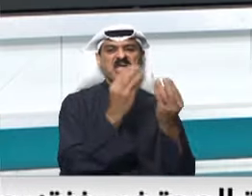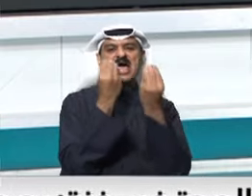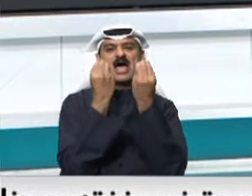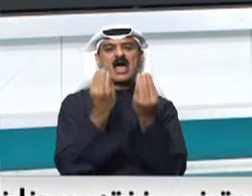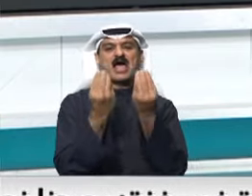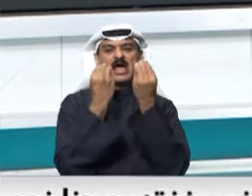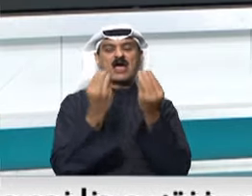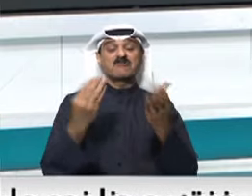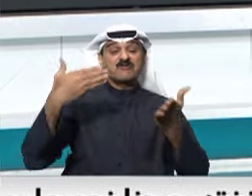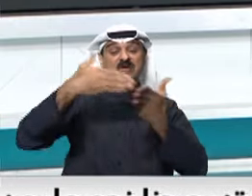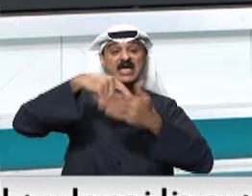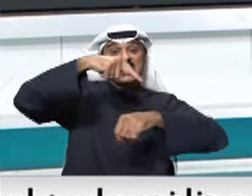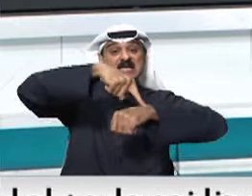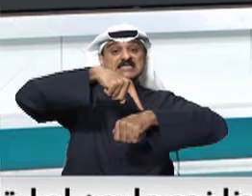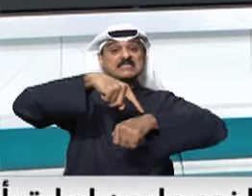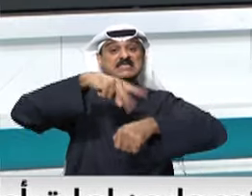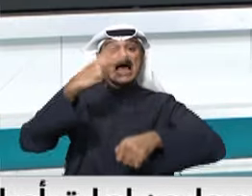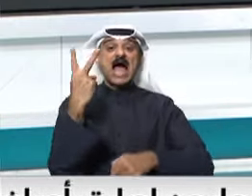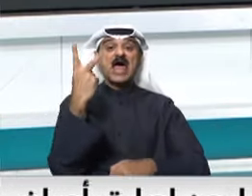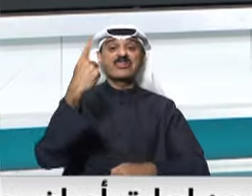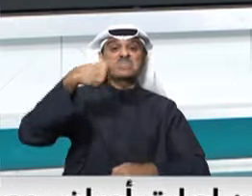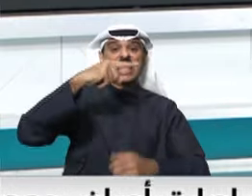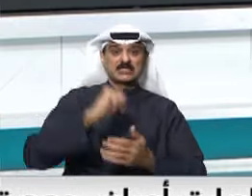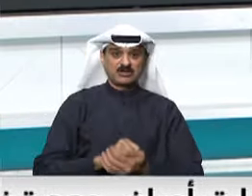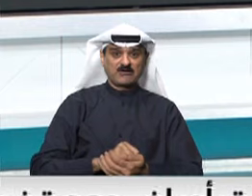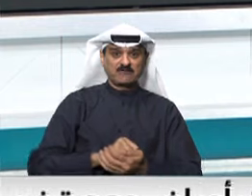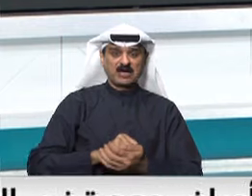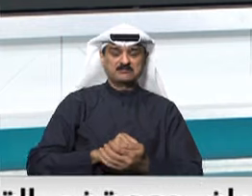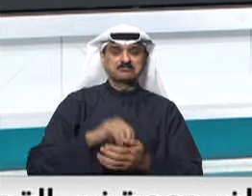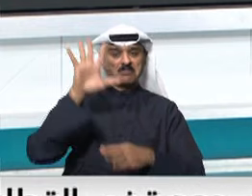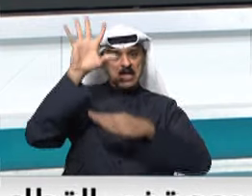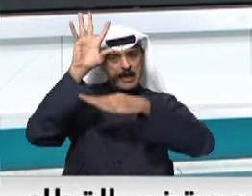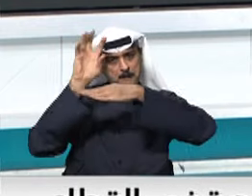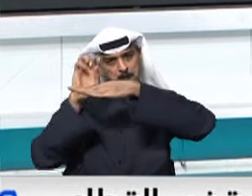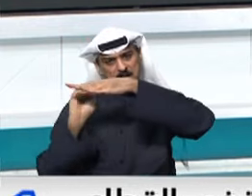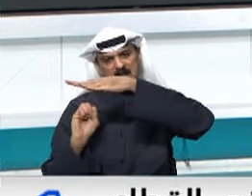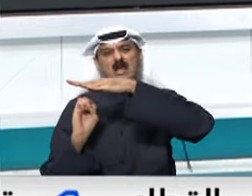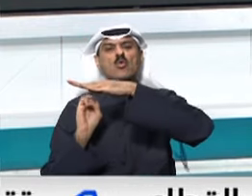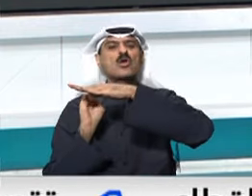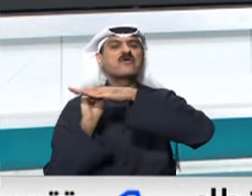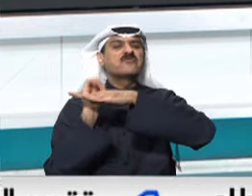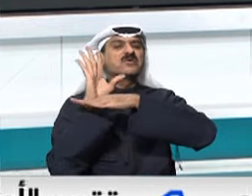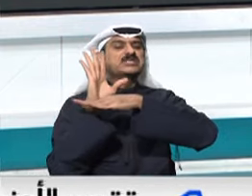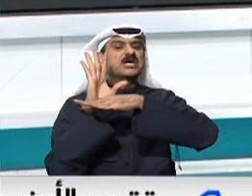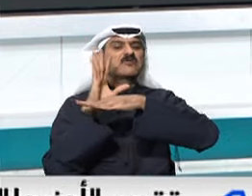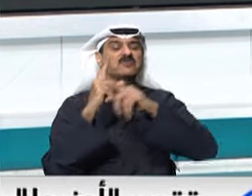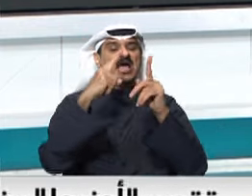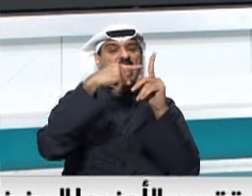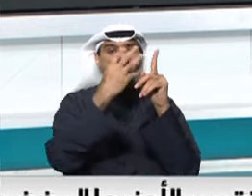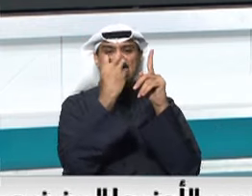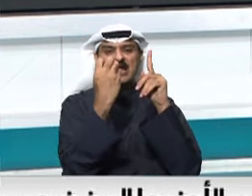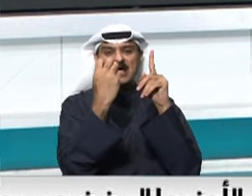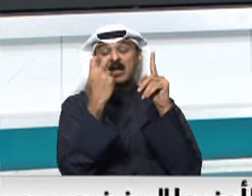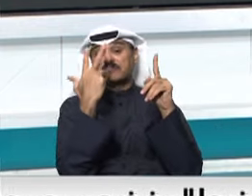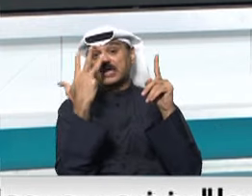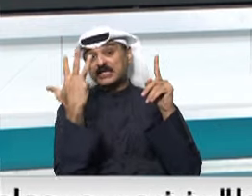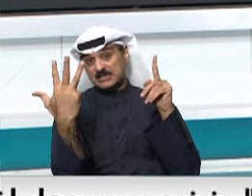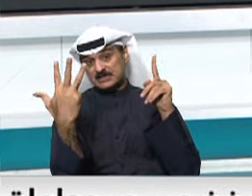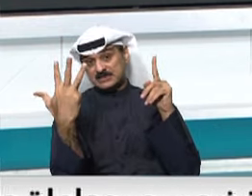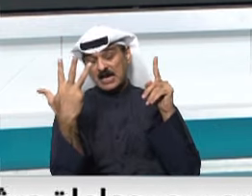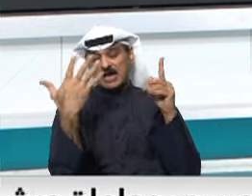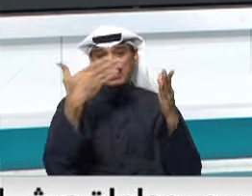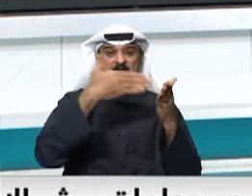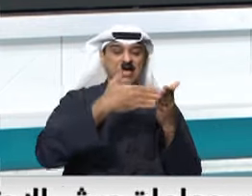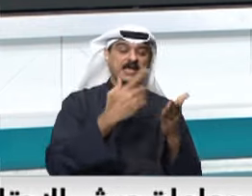للساعه 12 اجواء بارده نسبيا درجات الحراره في الفترات المتاخره من الليل والفجر تتراوح ما بين التسع درجات مئويه الى